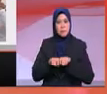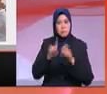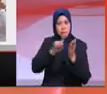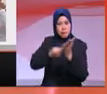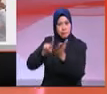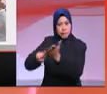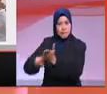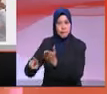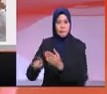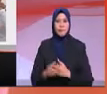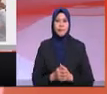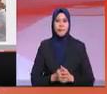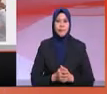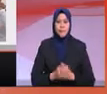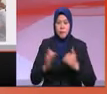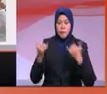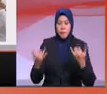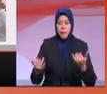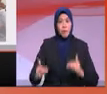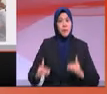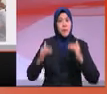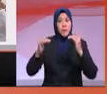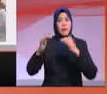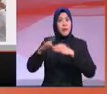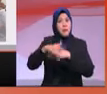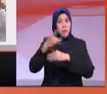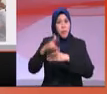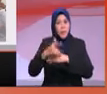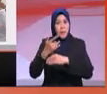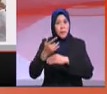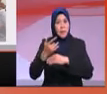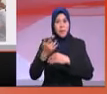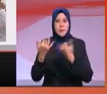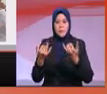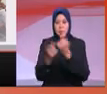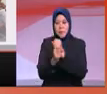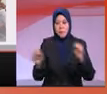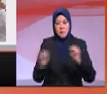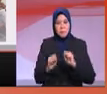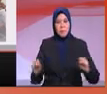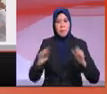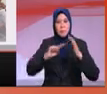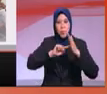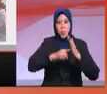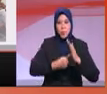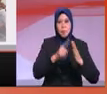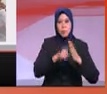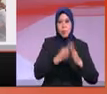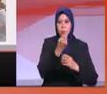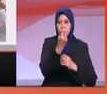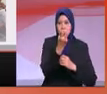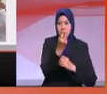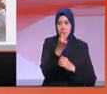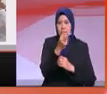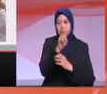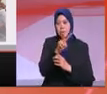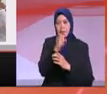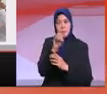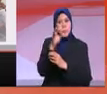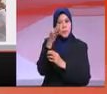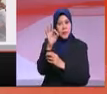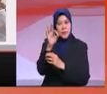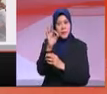lihat sekarang ni pada peringkat awal, iaitu kesiapsiagaan kita bermula pada Disember 2019 dari